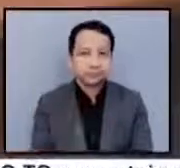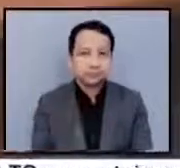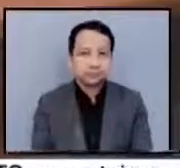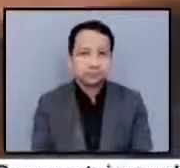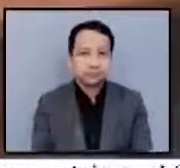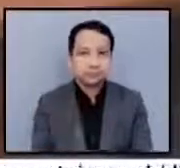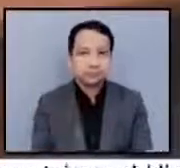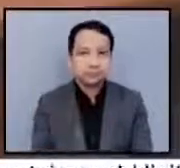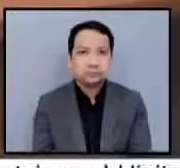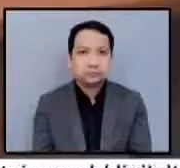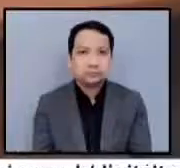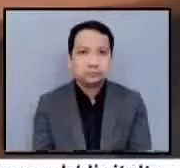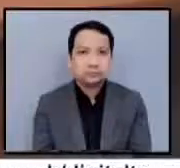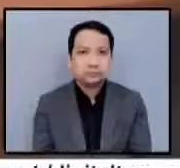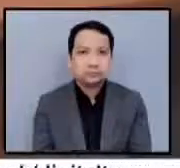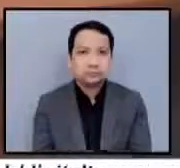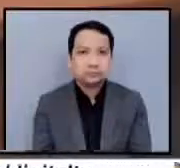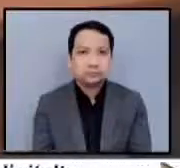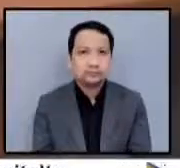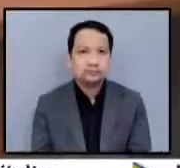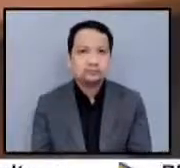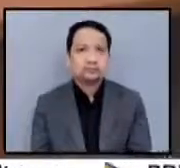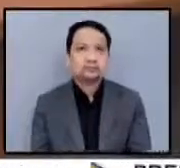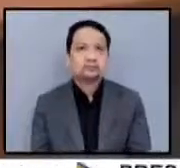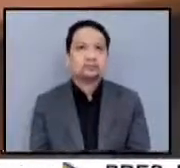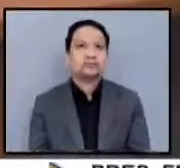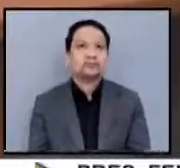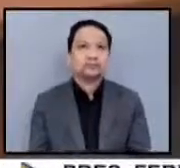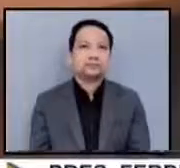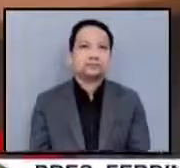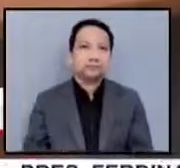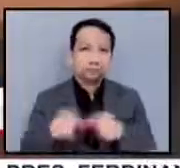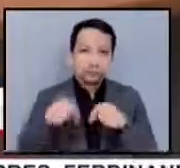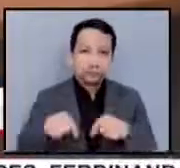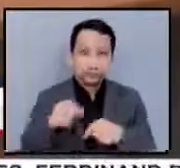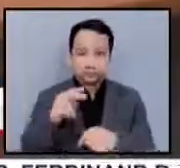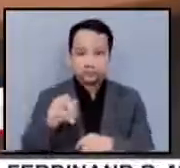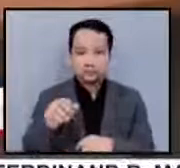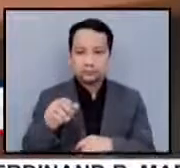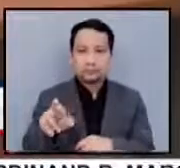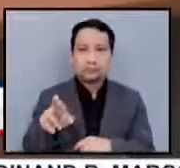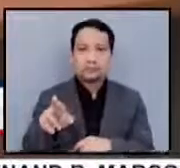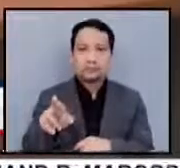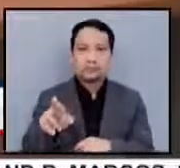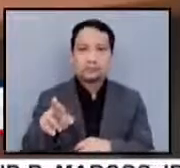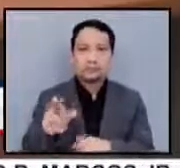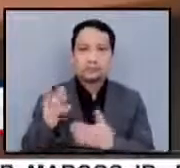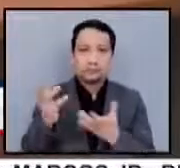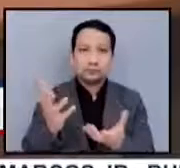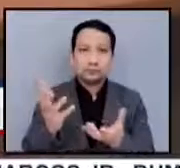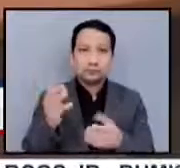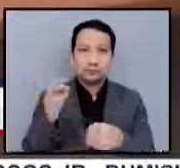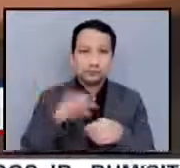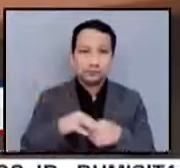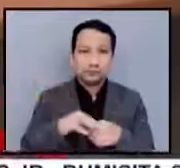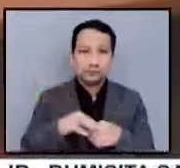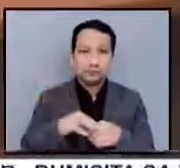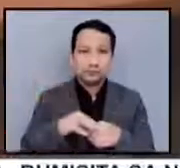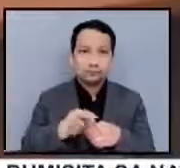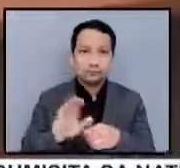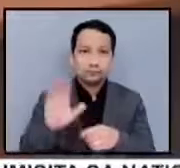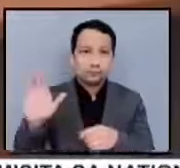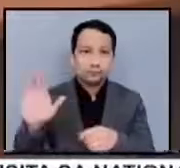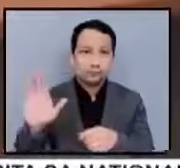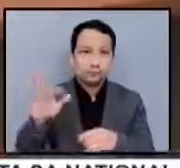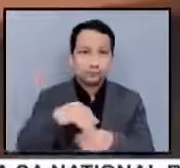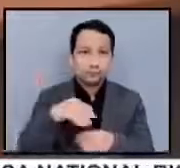9. Ang Register Anywhere Project po, halimbawa, nandito po kayo sa National Capital Region. Gusto nyong maging botante ng bayan ninyo doon sa Cagayan,